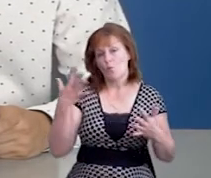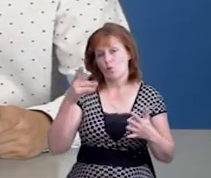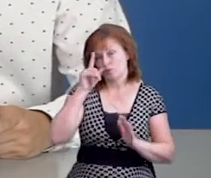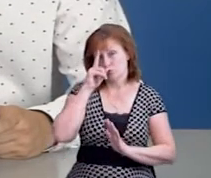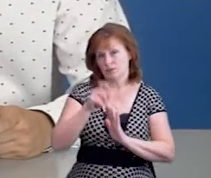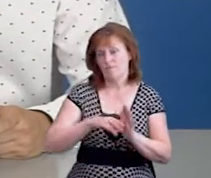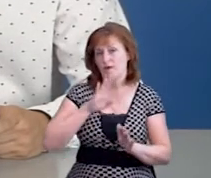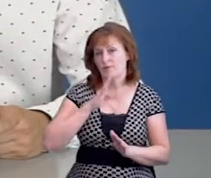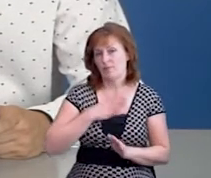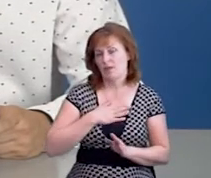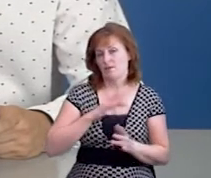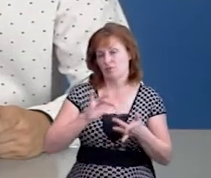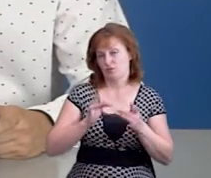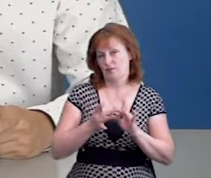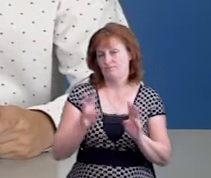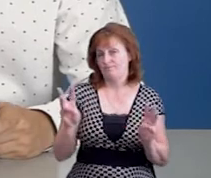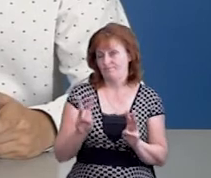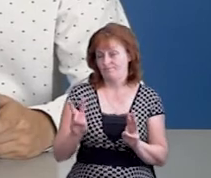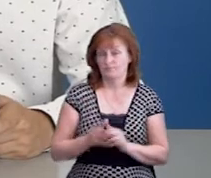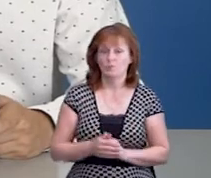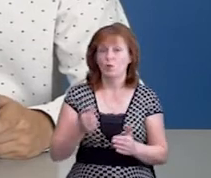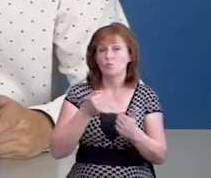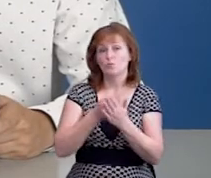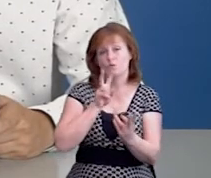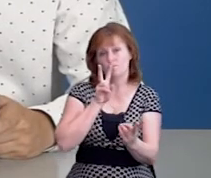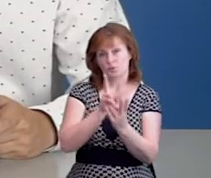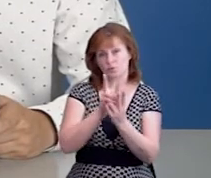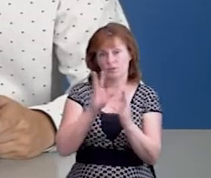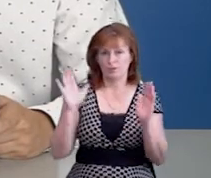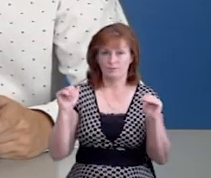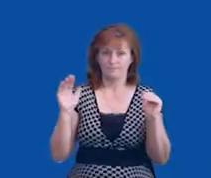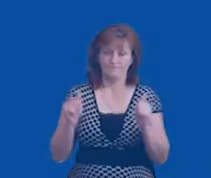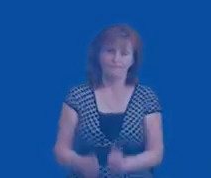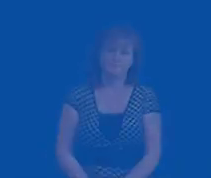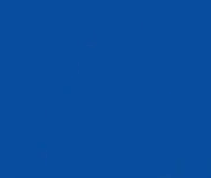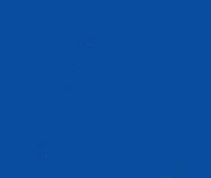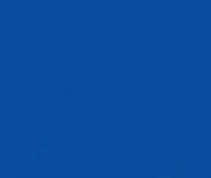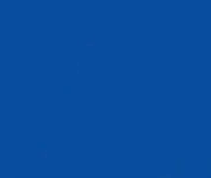сайті suspilne.media та наших соціальних мережах. До зустрічі в ефірі Суспільного.